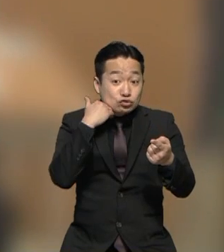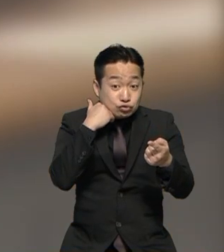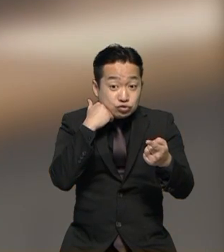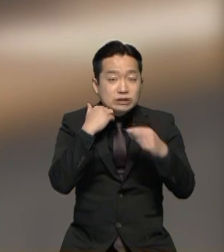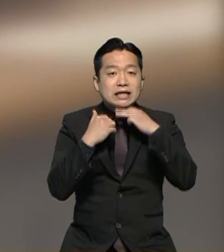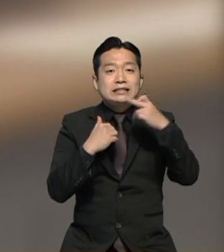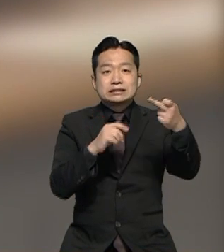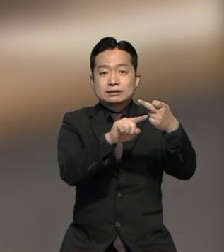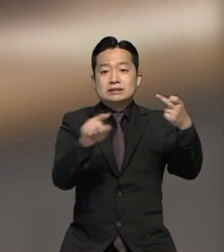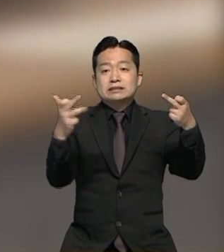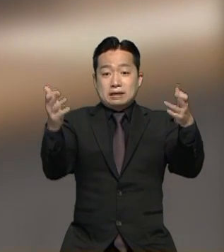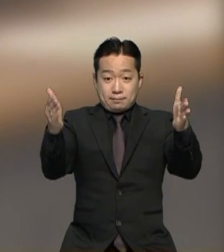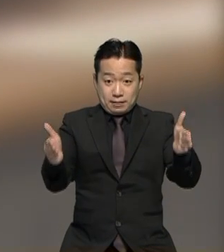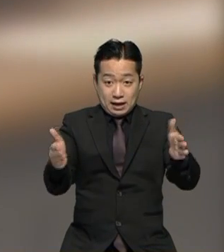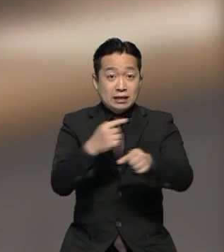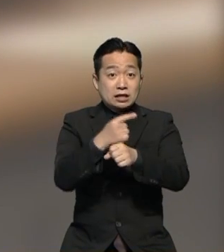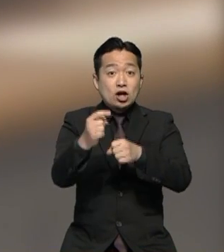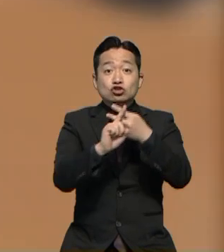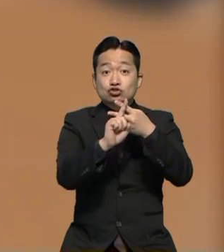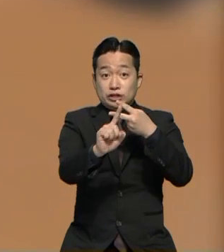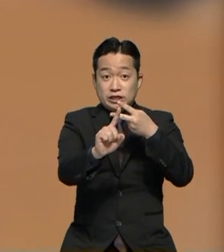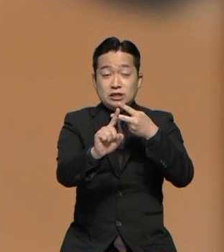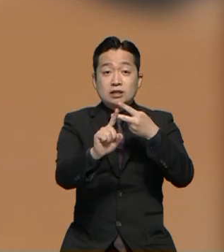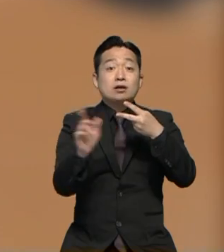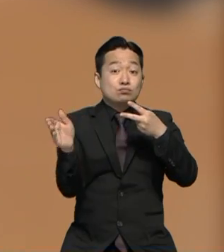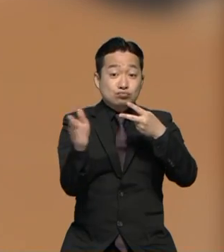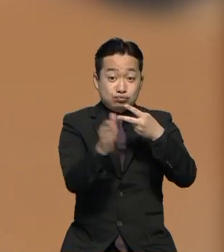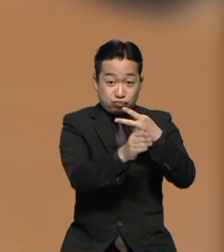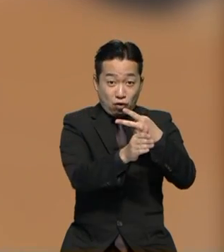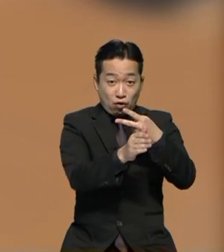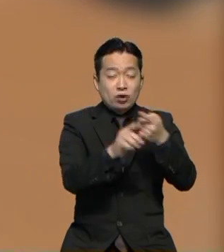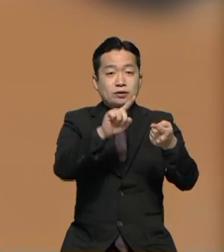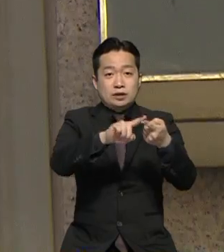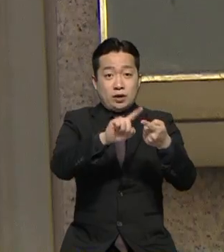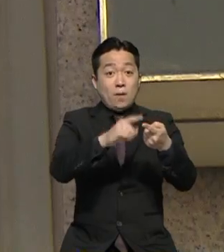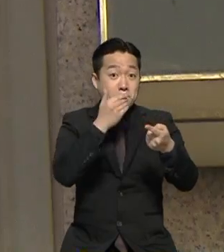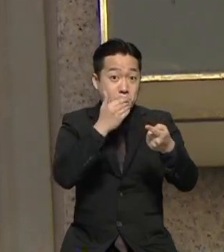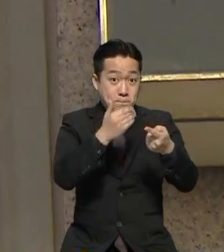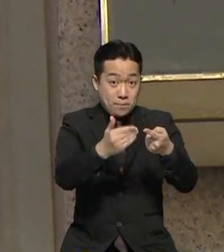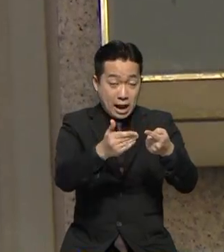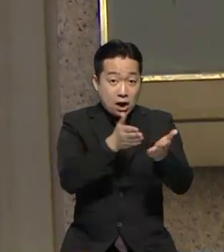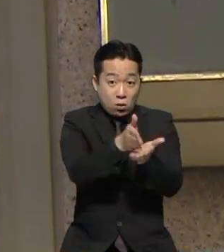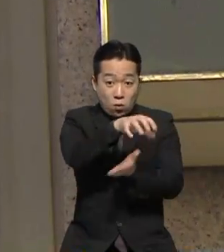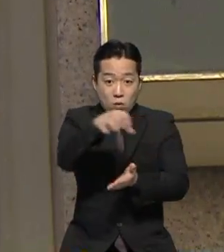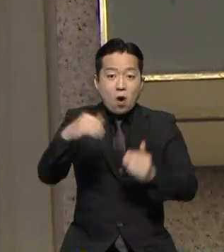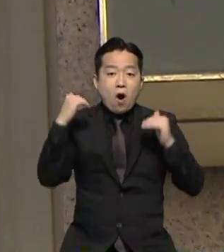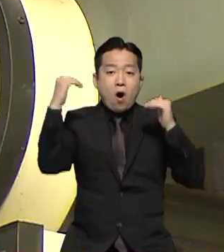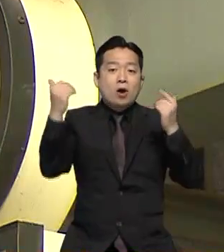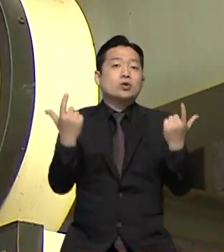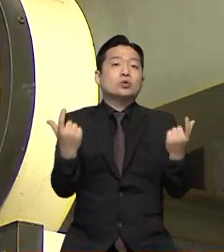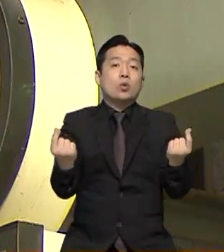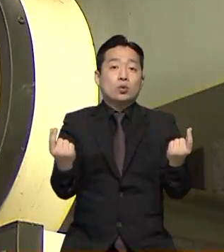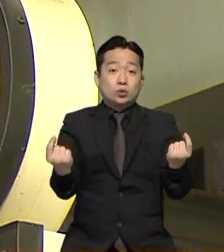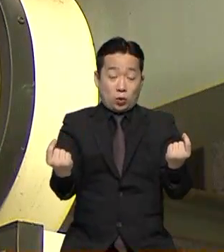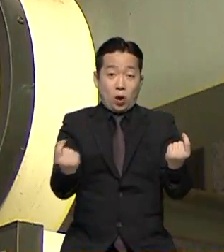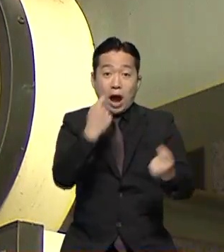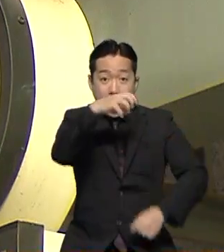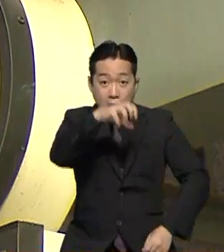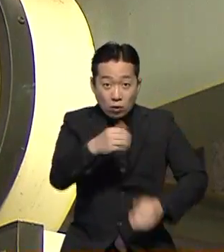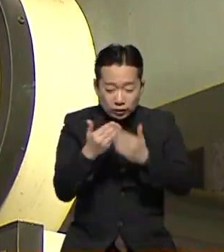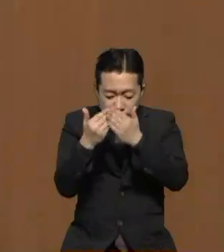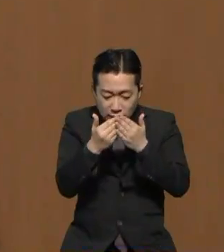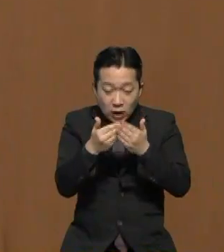18세로 내년 중학교 1학년이 되는 2009년생부터 적용됩니다. 적용 업종은 성인과 같은데 학원과